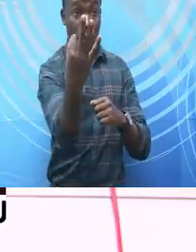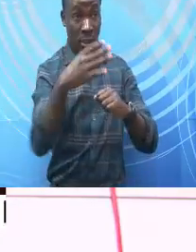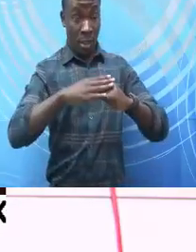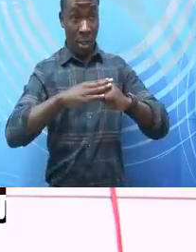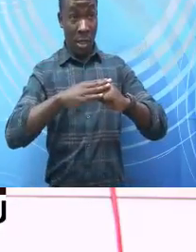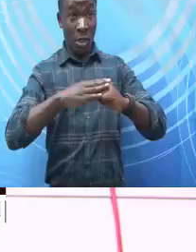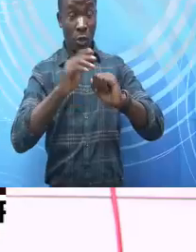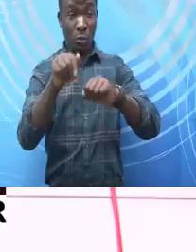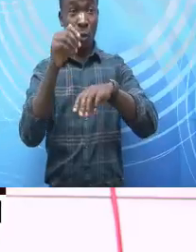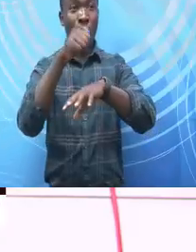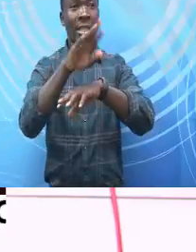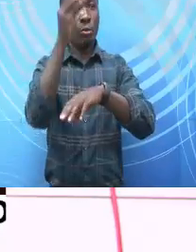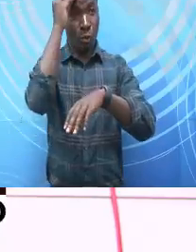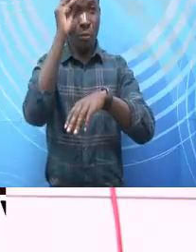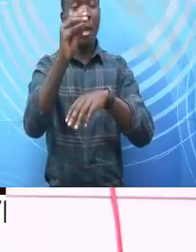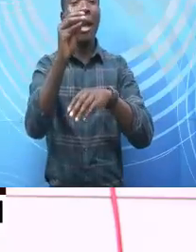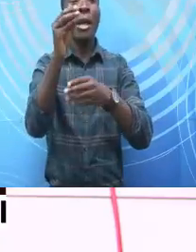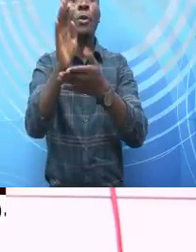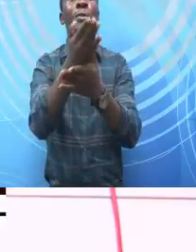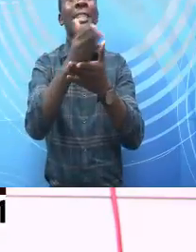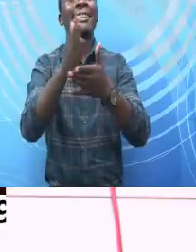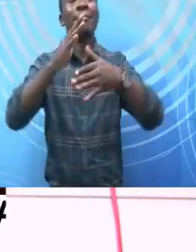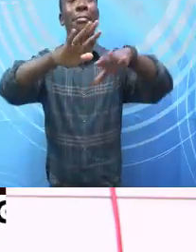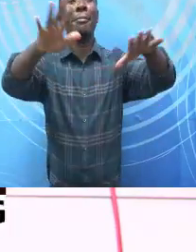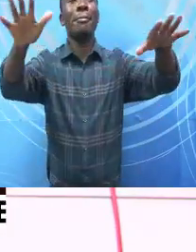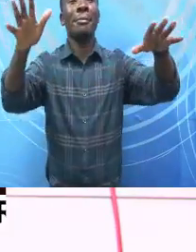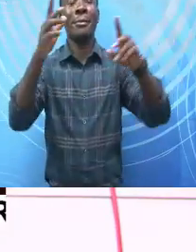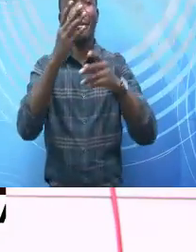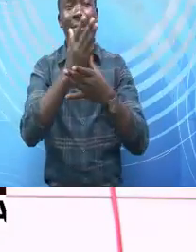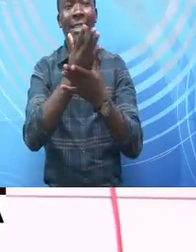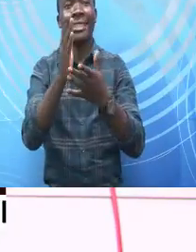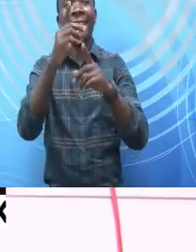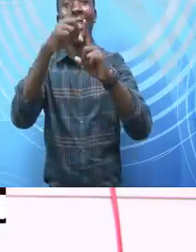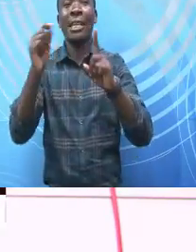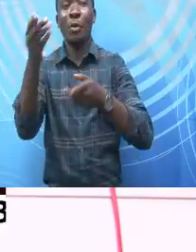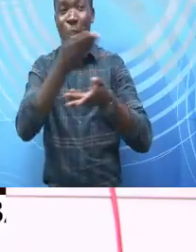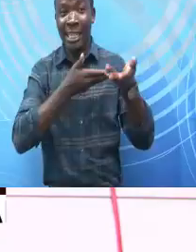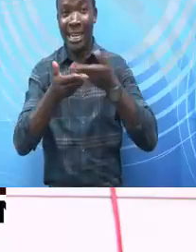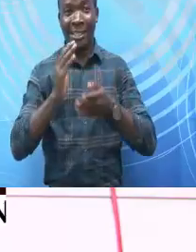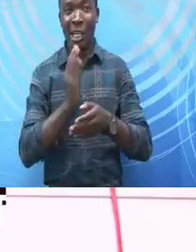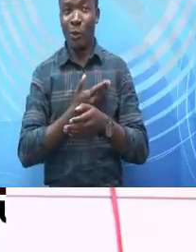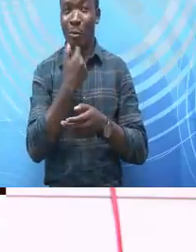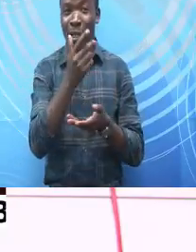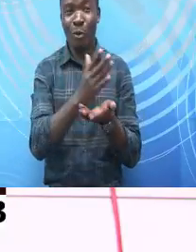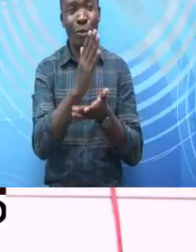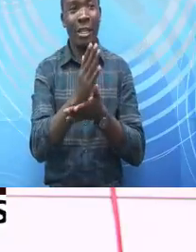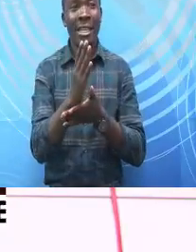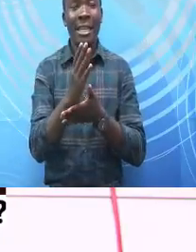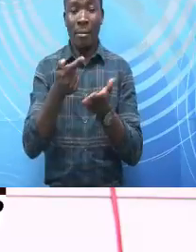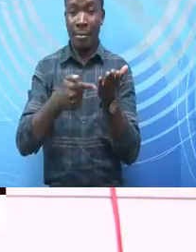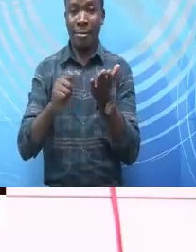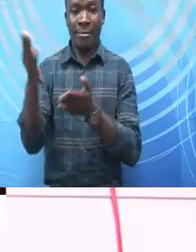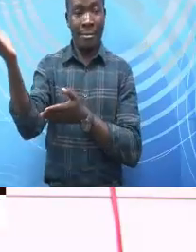0 7 8 4 6 4 6 3 9 aho niho ushobora kohereza ubutumwa kugira ngo dusangire ijambo muri iki kiganiro cyacu, kandi tubwire ko ku buhanga bw'ibyuma